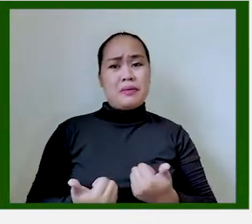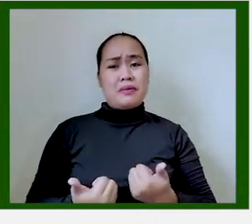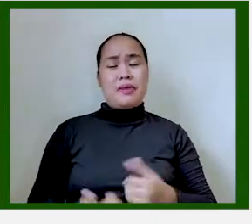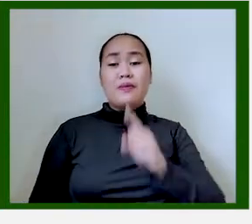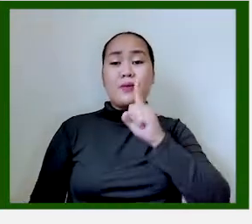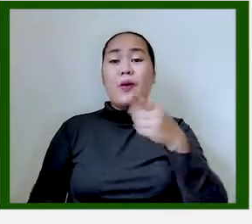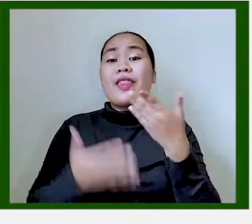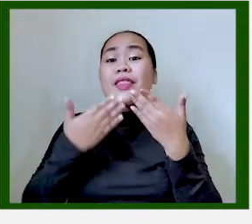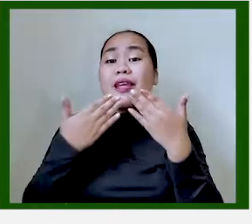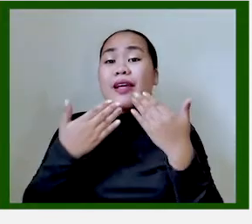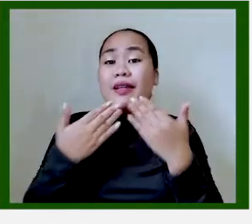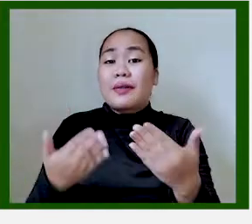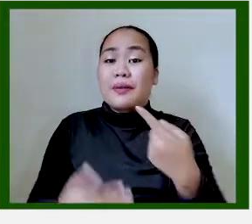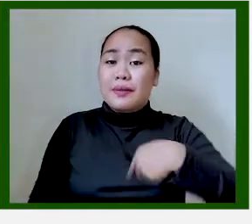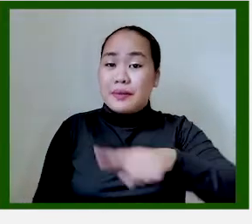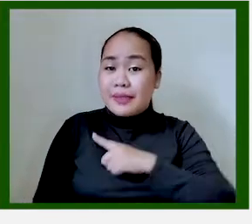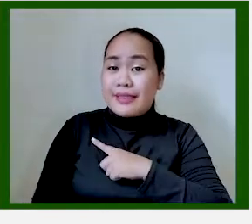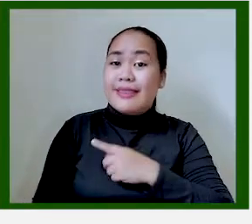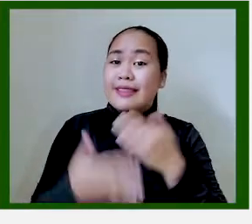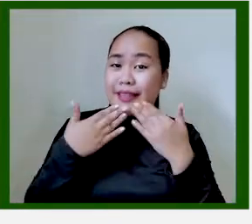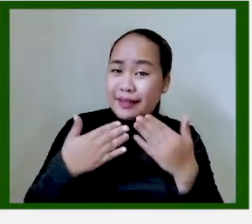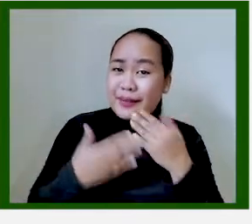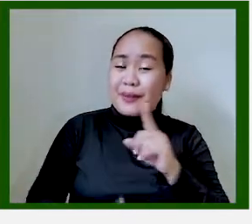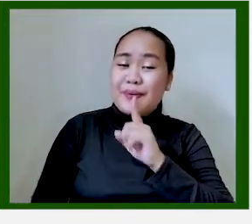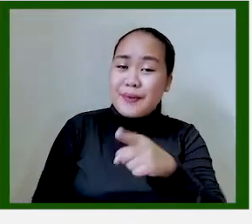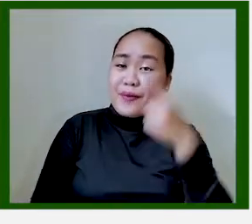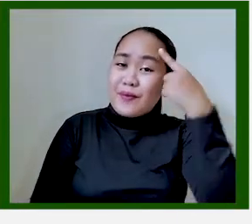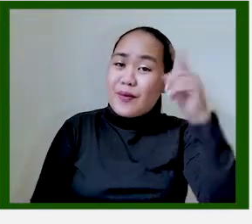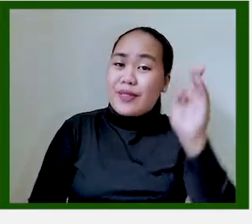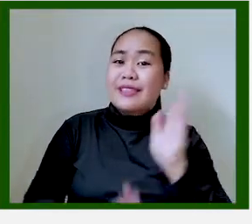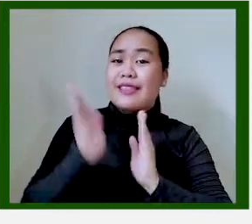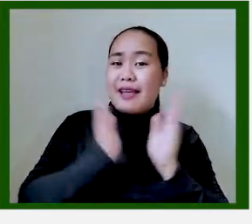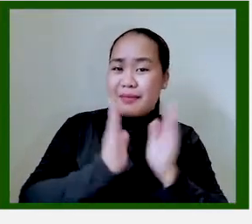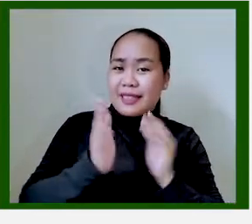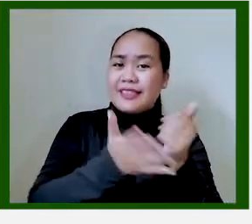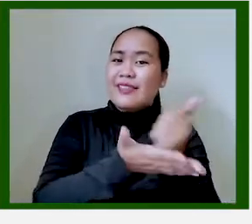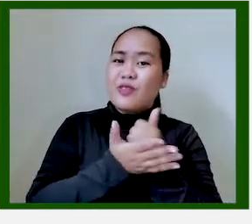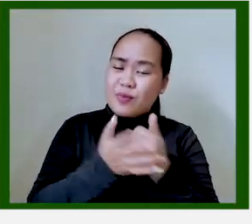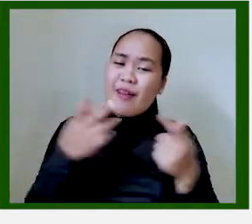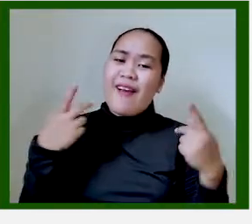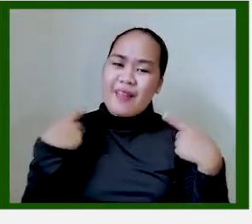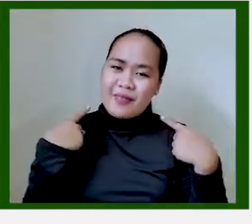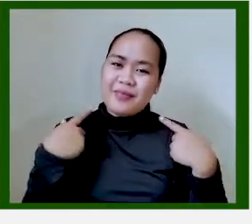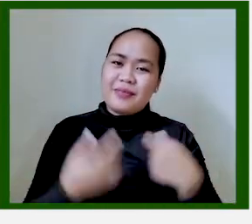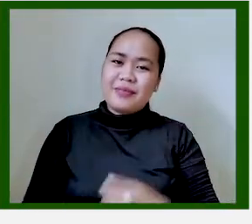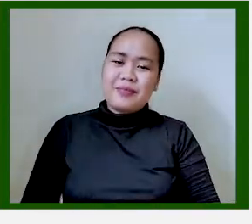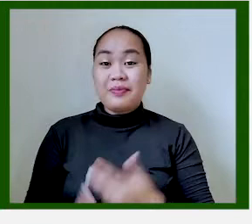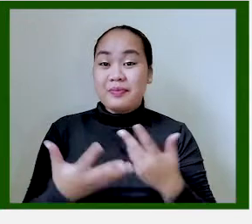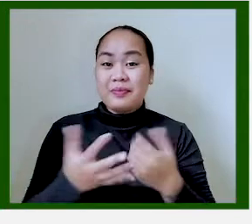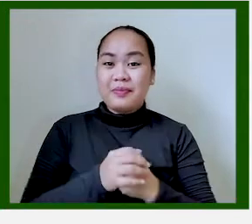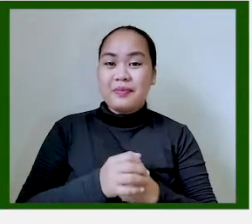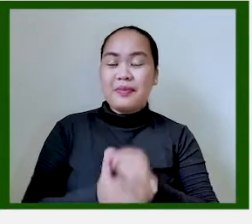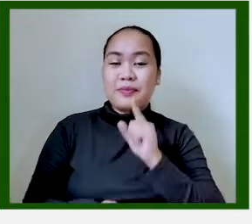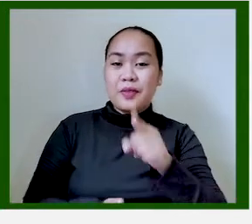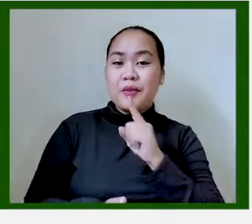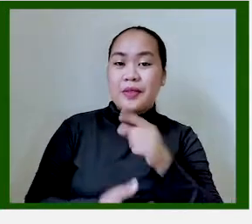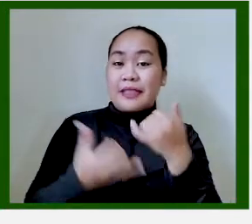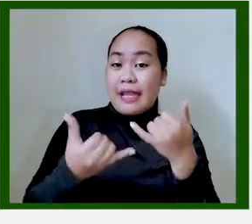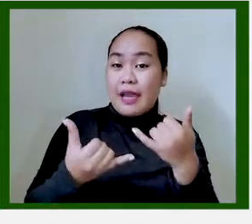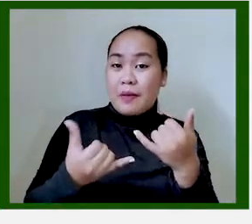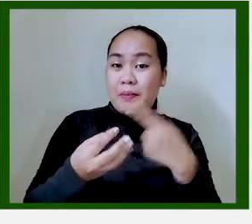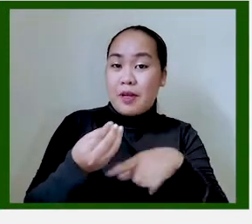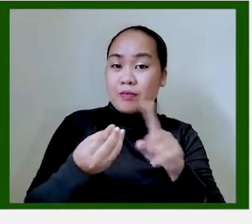mabilis ang pag-aksyon ng ating mga service providers. And pagdating naman po sa safety ng buildings,